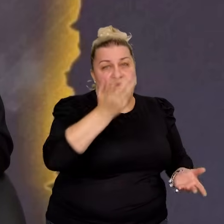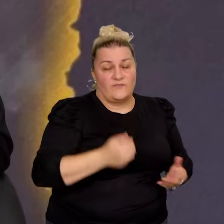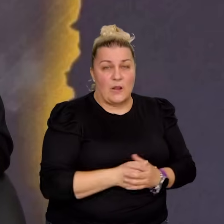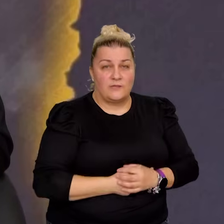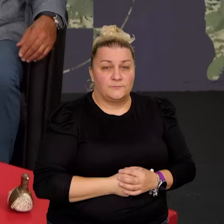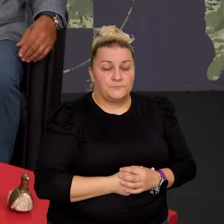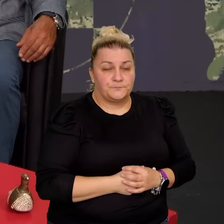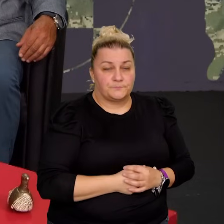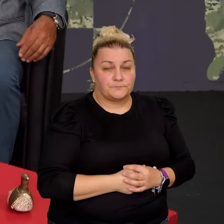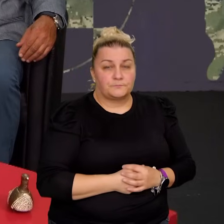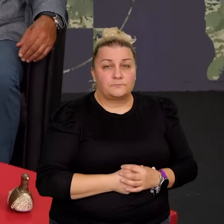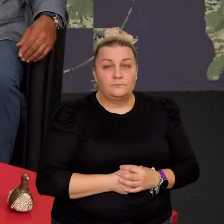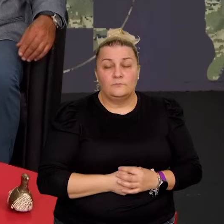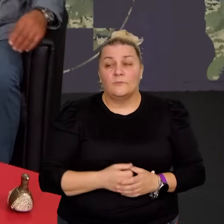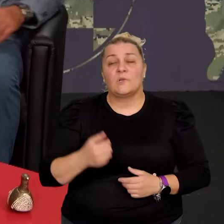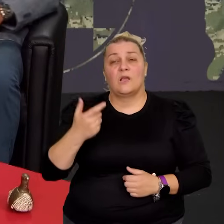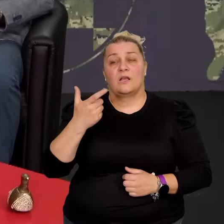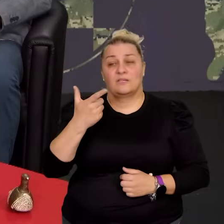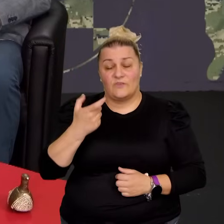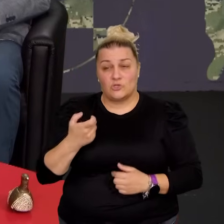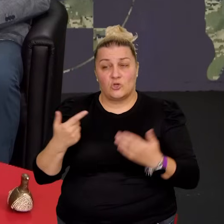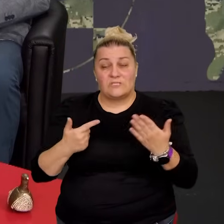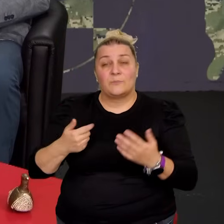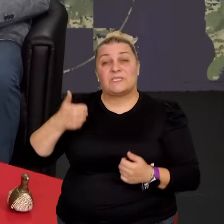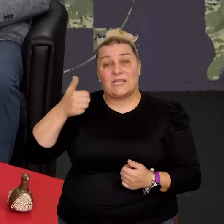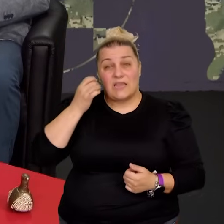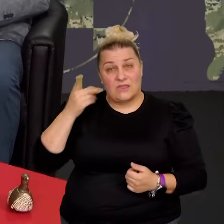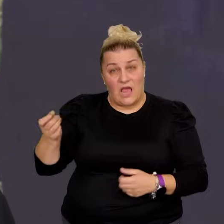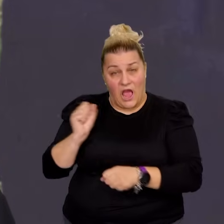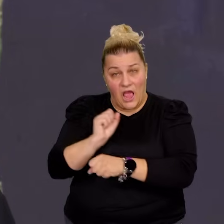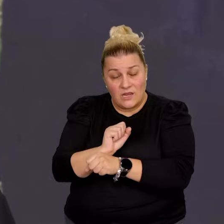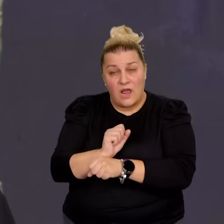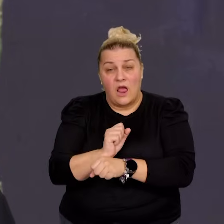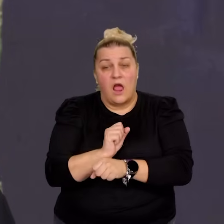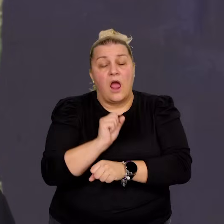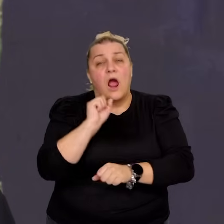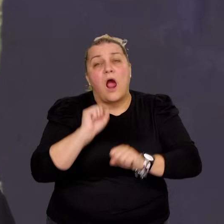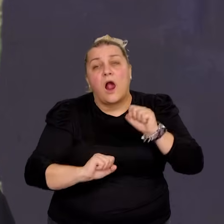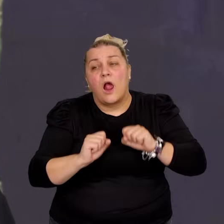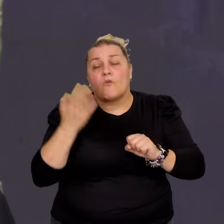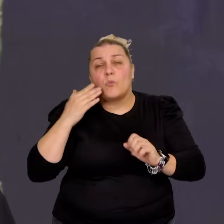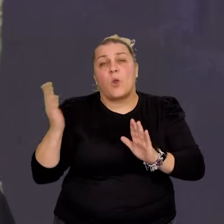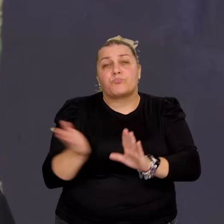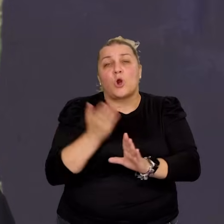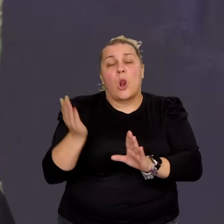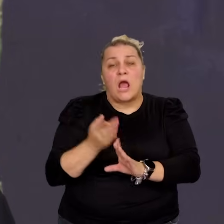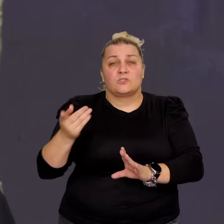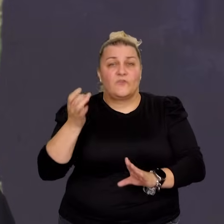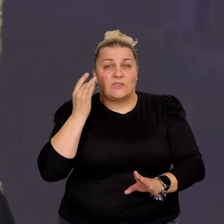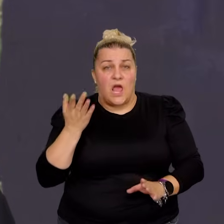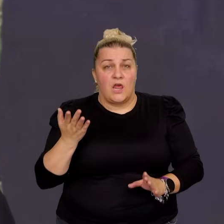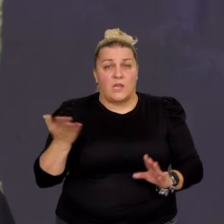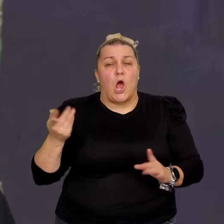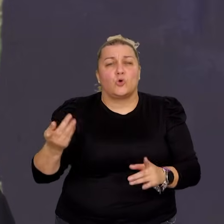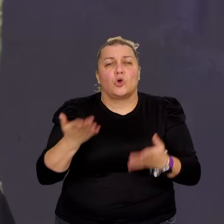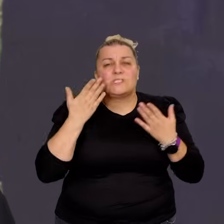napravili. Da, 271 dan, Peđa, kako su tekli ti dani? Kako je